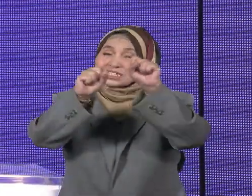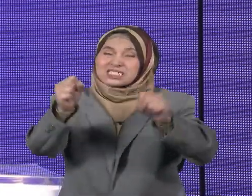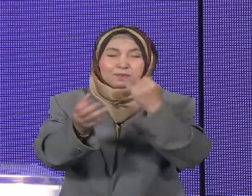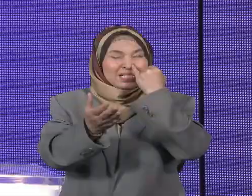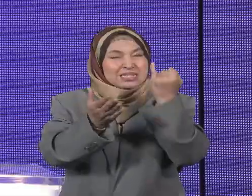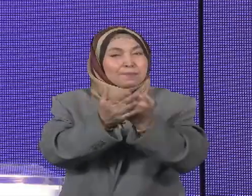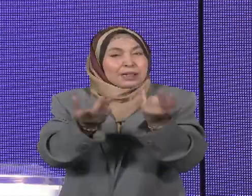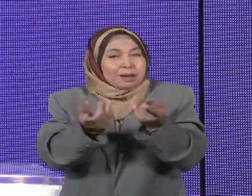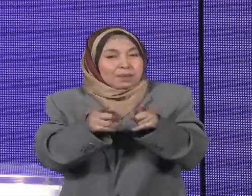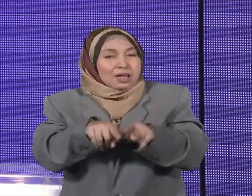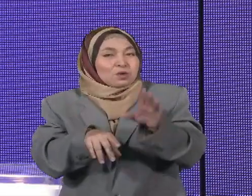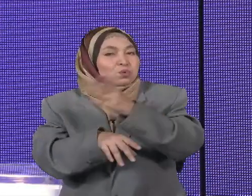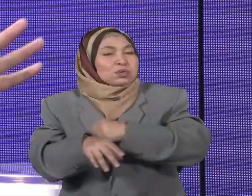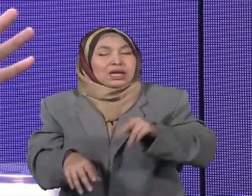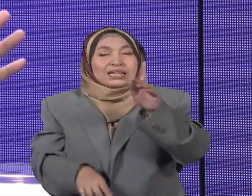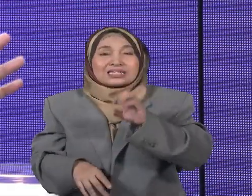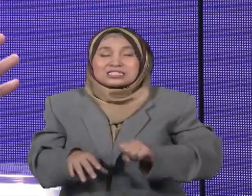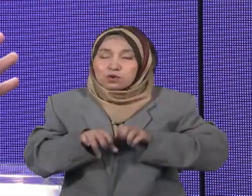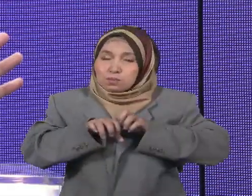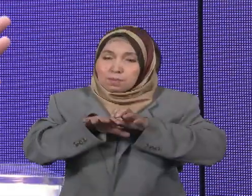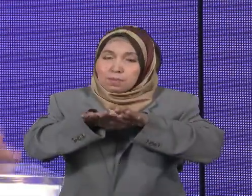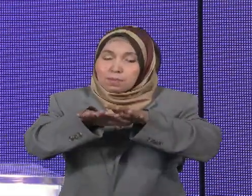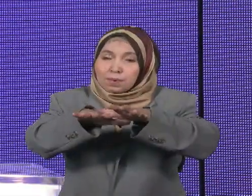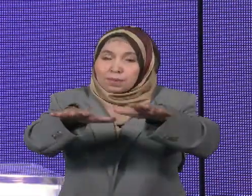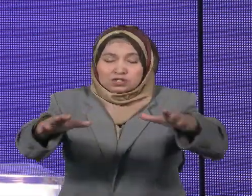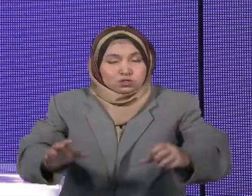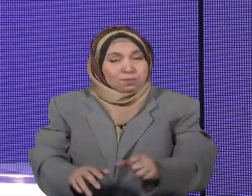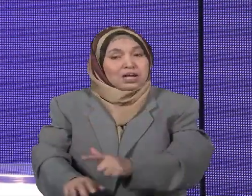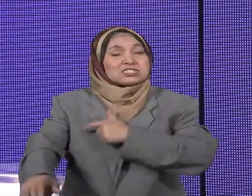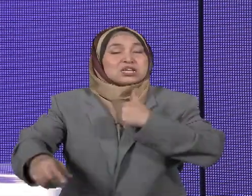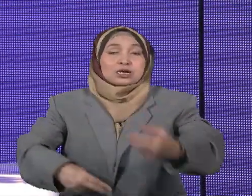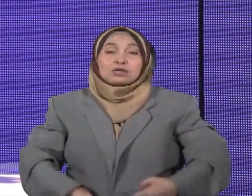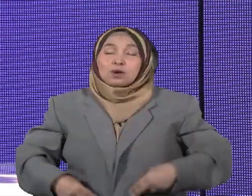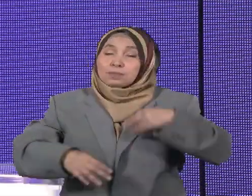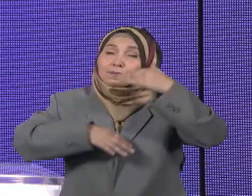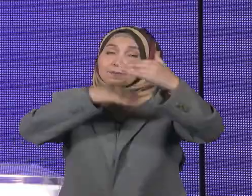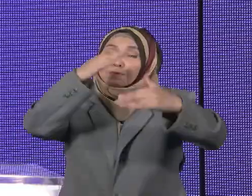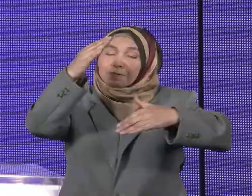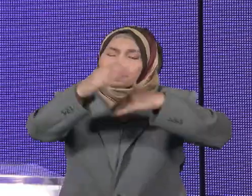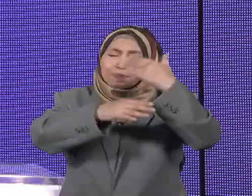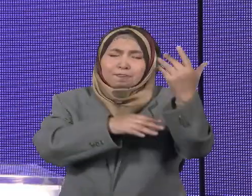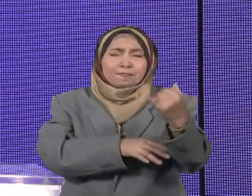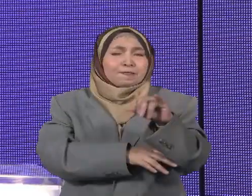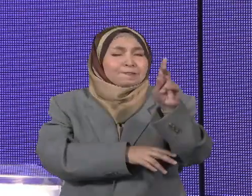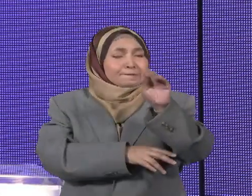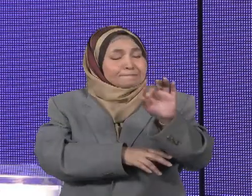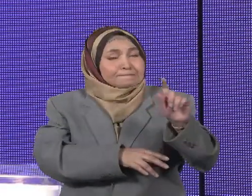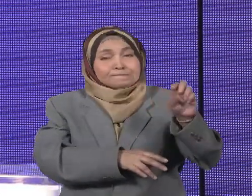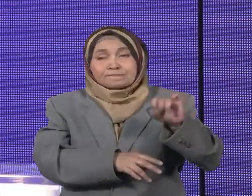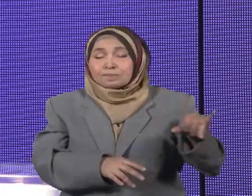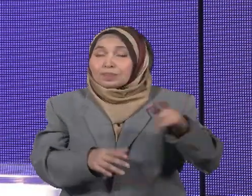yang berlaku dan kesannya menjalar sepanjang kehidupan. Ustaz, ya. Ya. Membina inflasi, membina